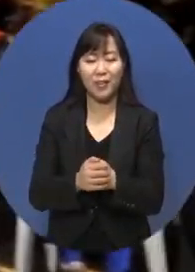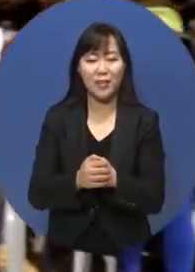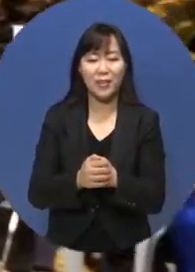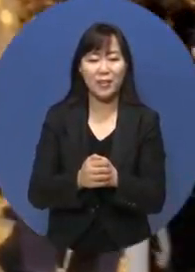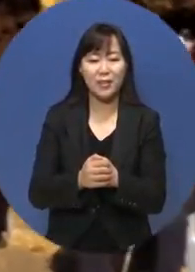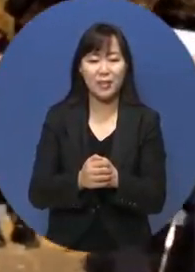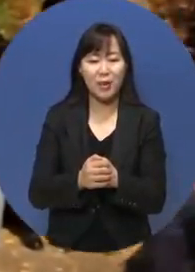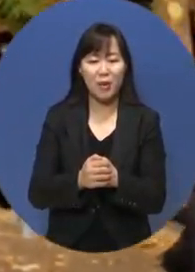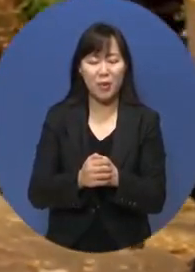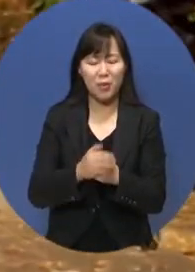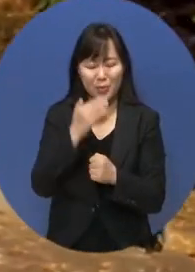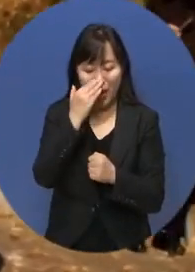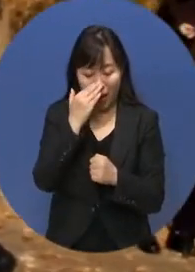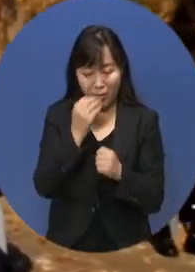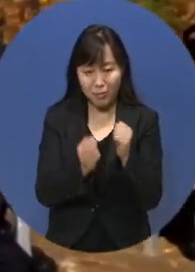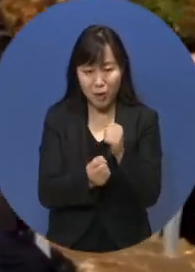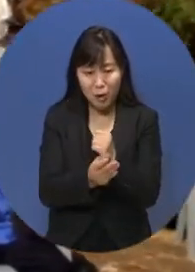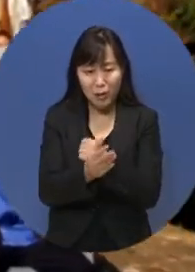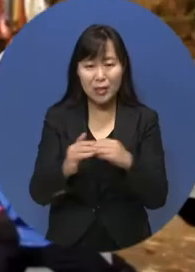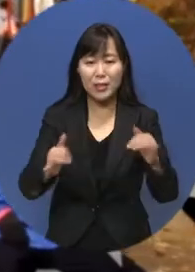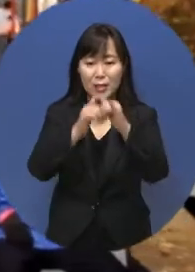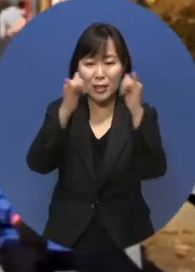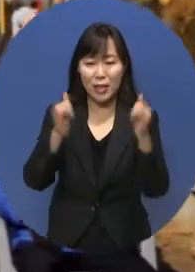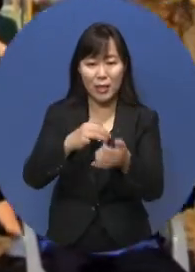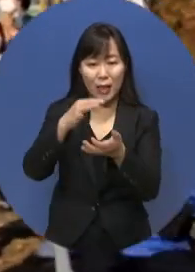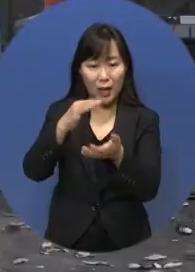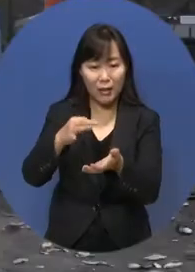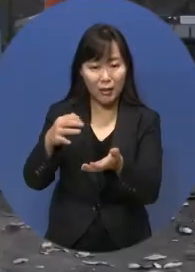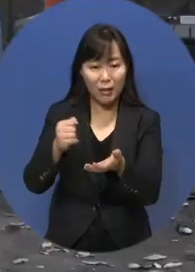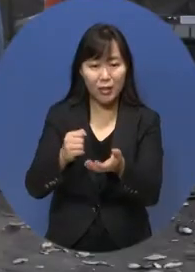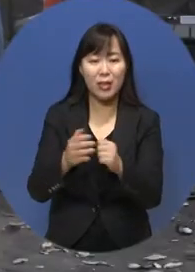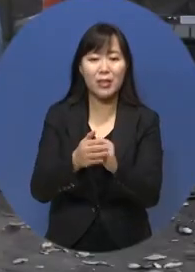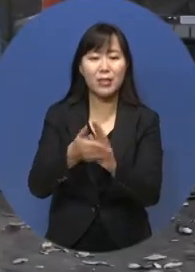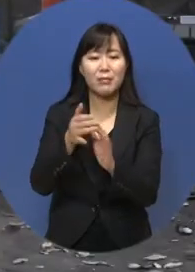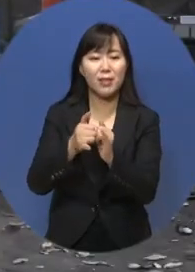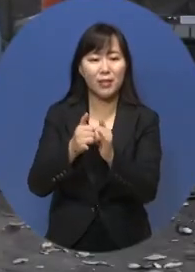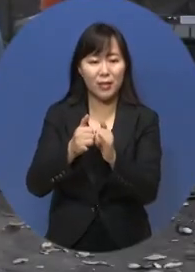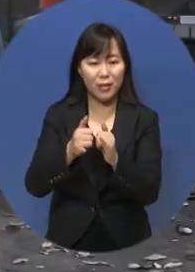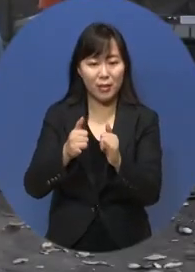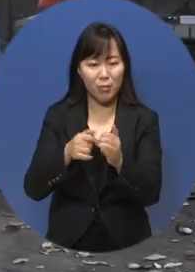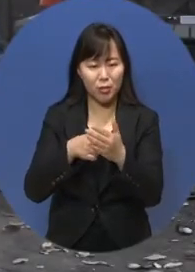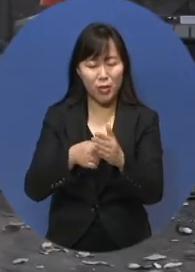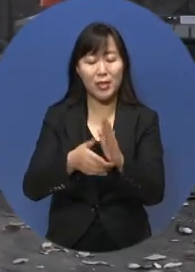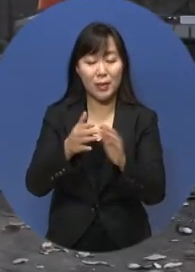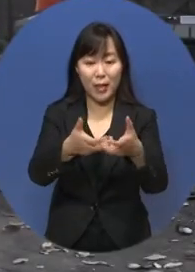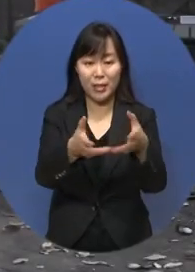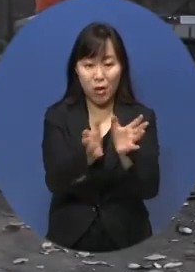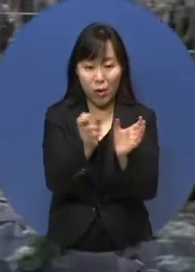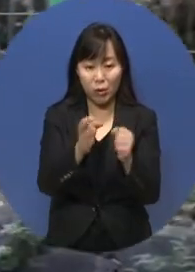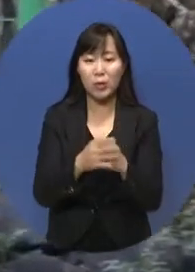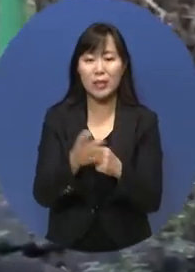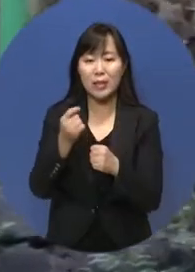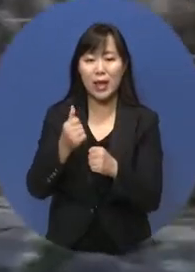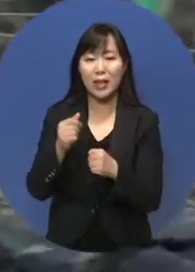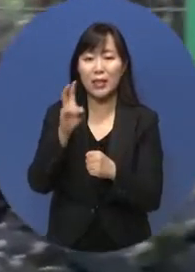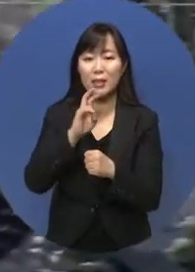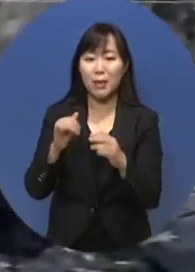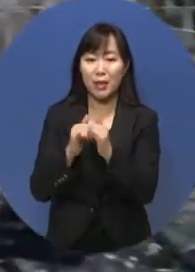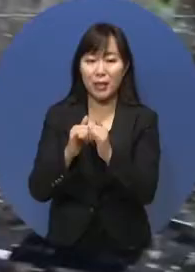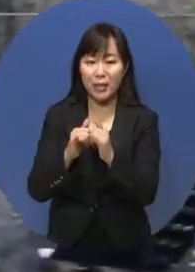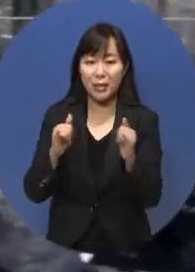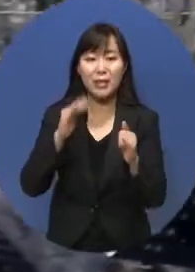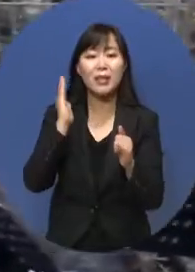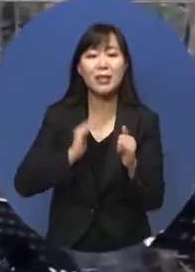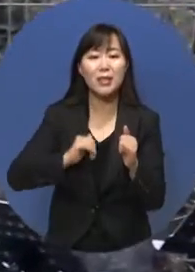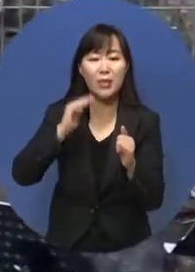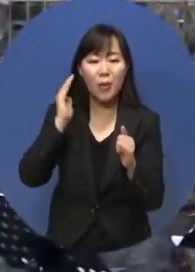선한 영향력으로 사회적 가치를 높이며 행복한 시민들을 추구하는 시민단체와 작은 음악인들이